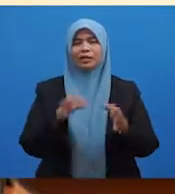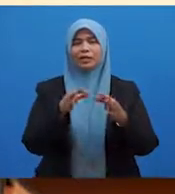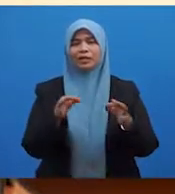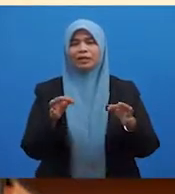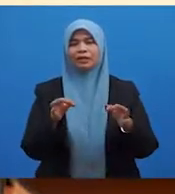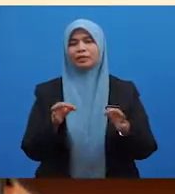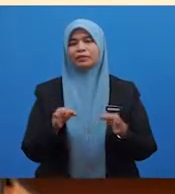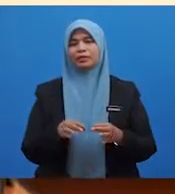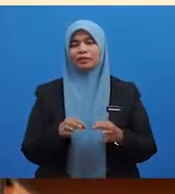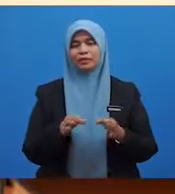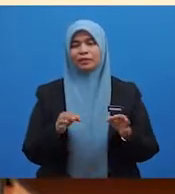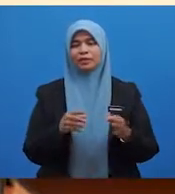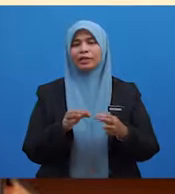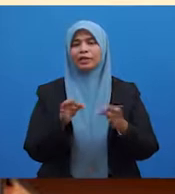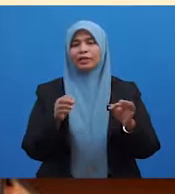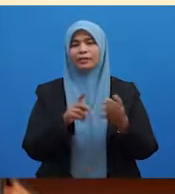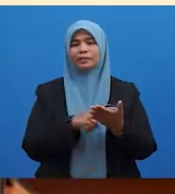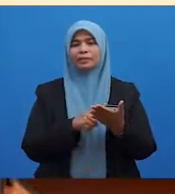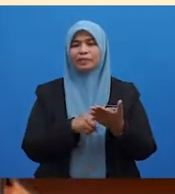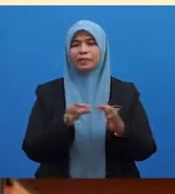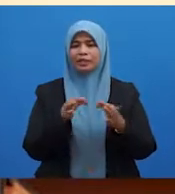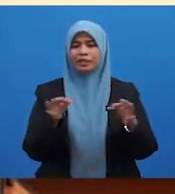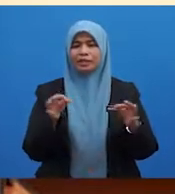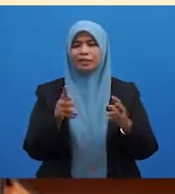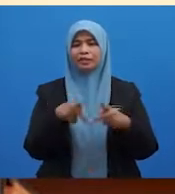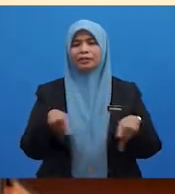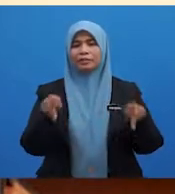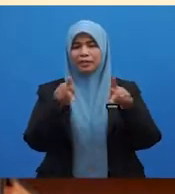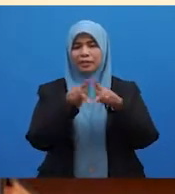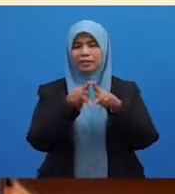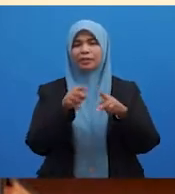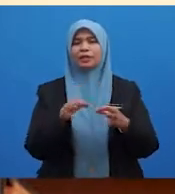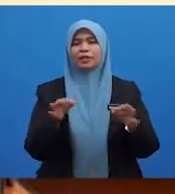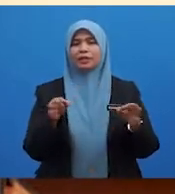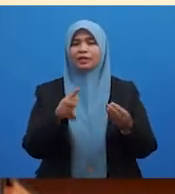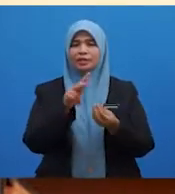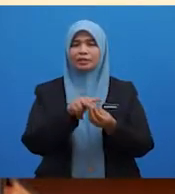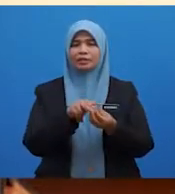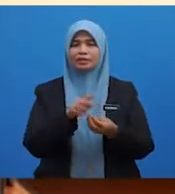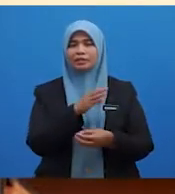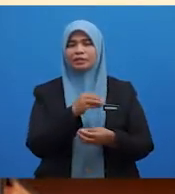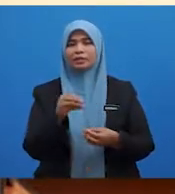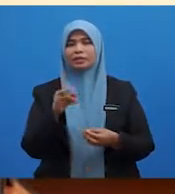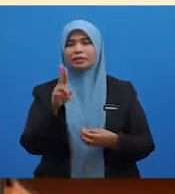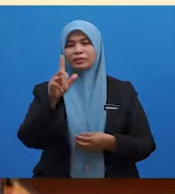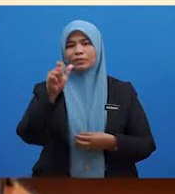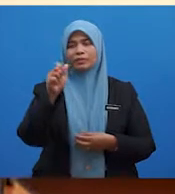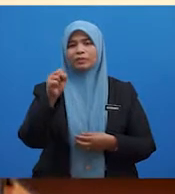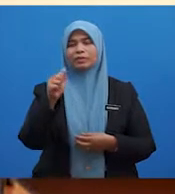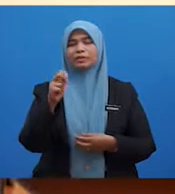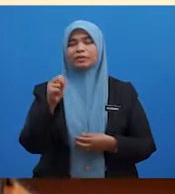Ayat urai, ayat perbincangan, ayat kepentingan, ayat kesan dan